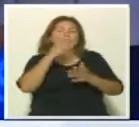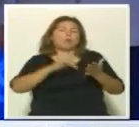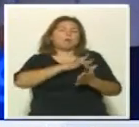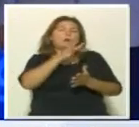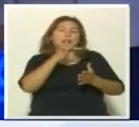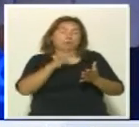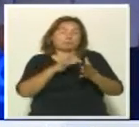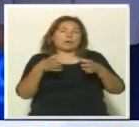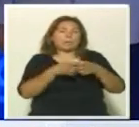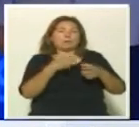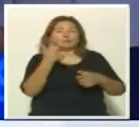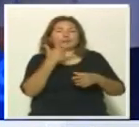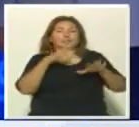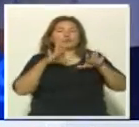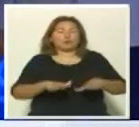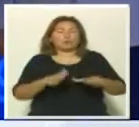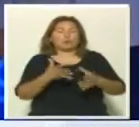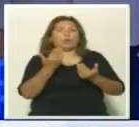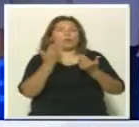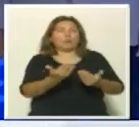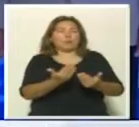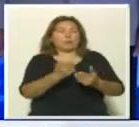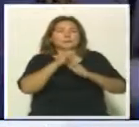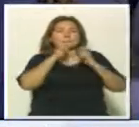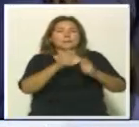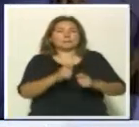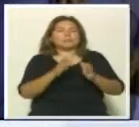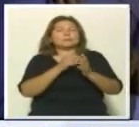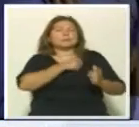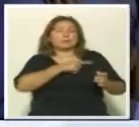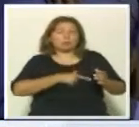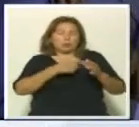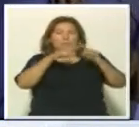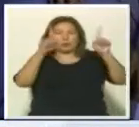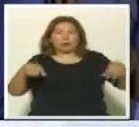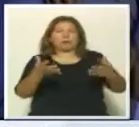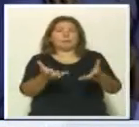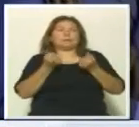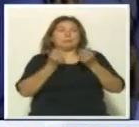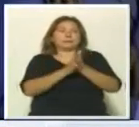командасы жүлделі 3-ші орынға ие болып, олар бағалы сыйлық, арнайы дипломдармен марапатталды.